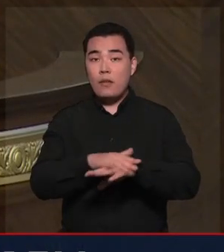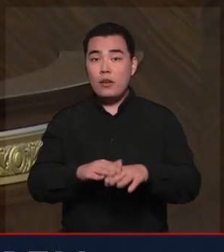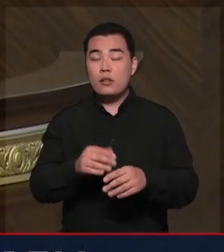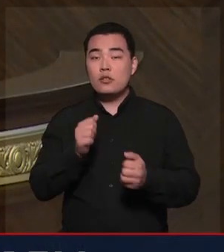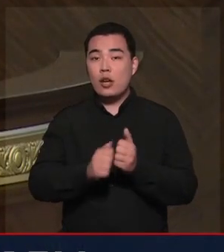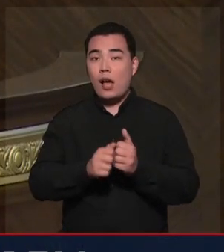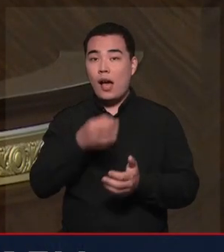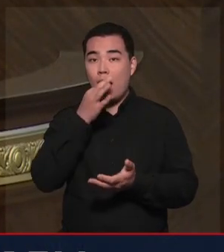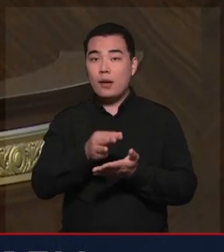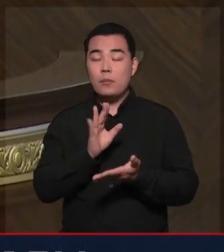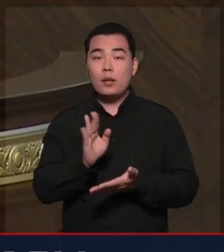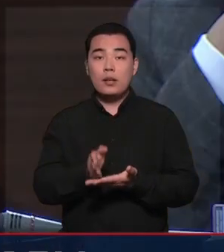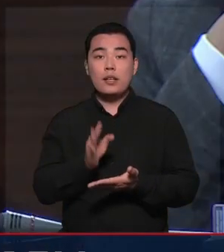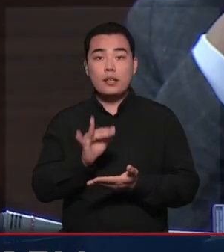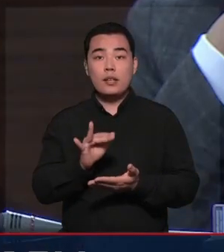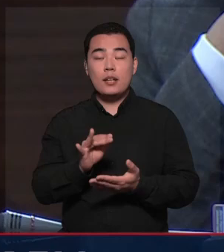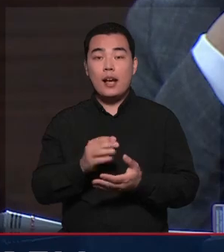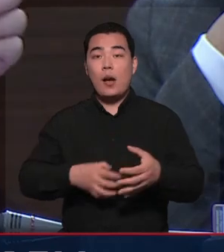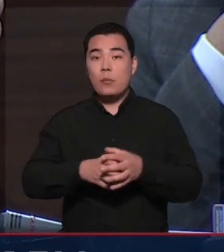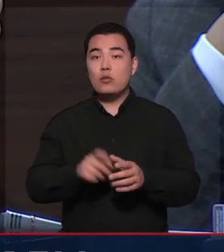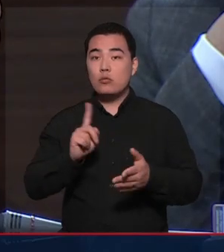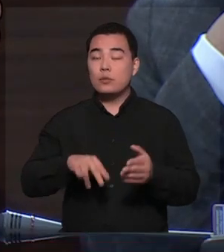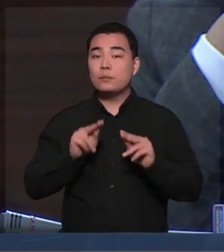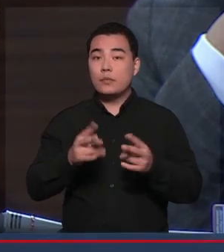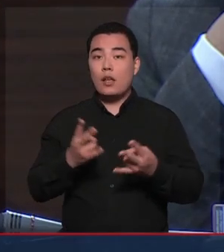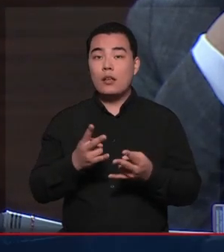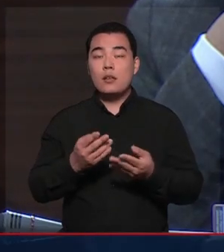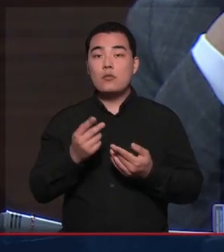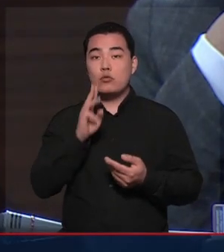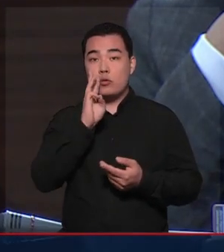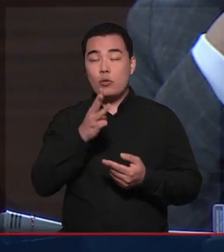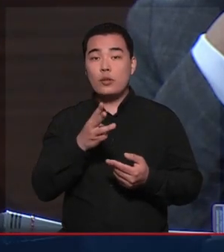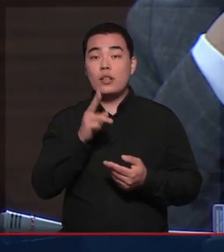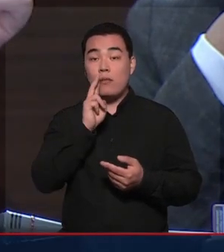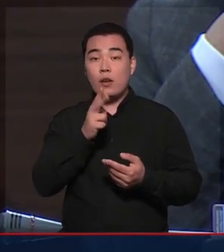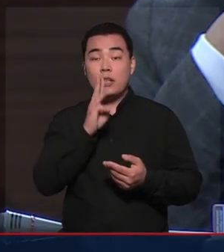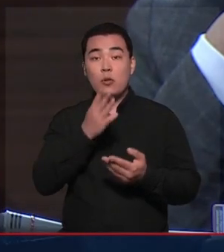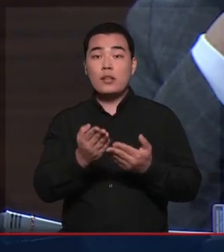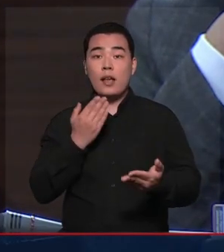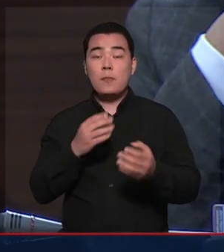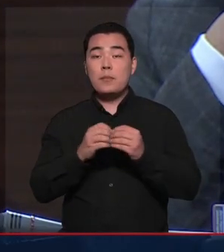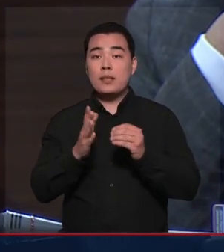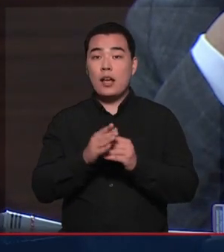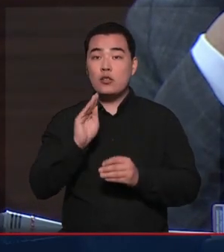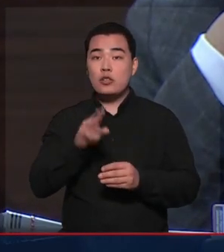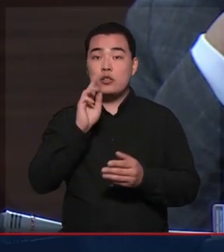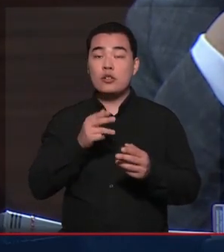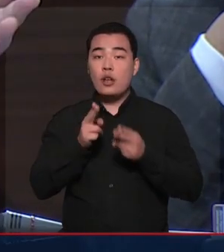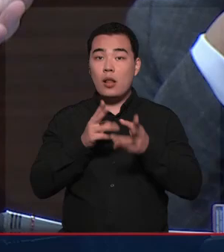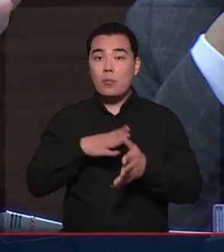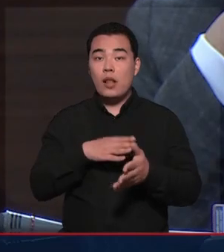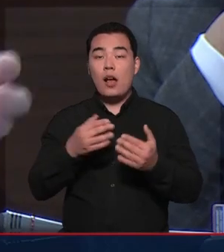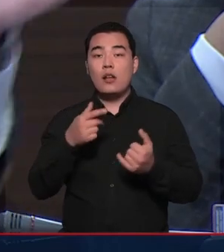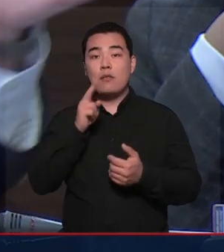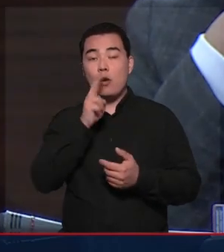Сәйкесінше сервисте адал болу керек. 3 жыл бұрын 15 мың арыз болды. 2 жыл бұрын 30 мың арыз, қазір 50 мың